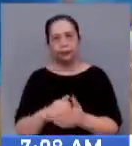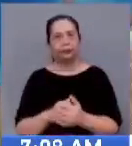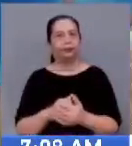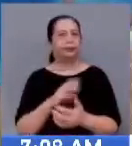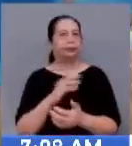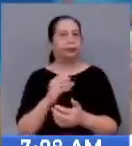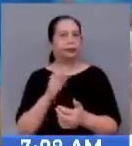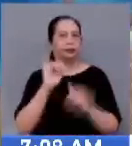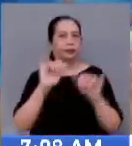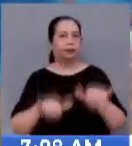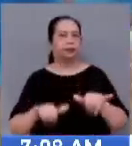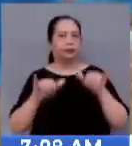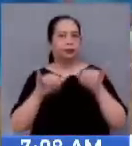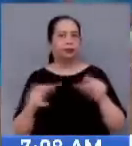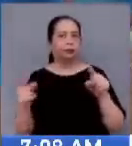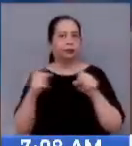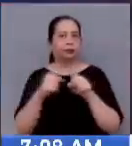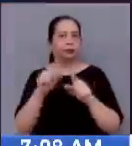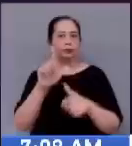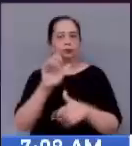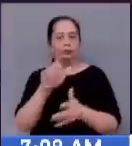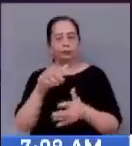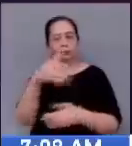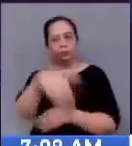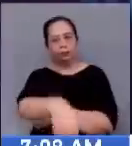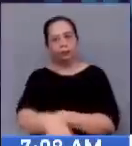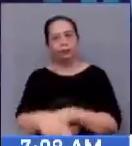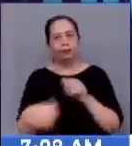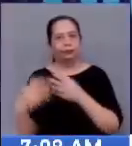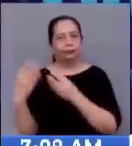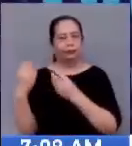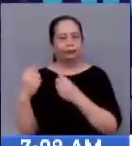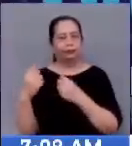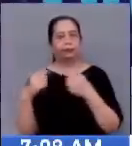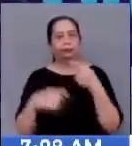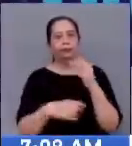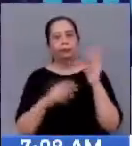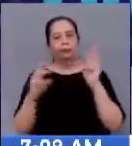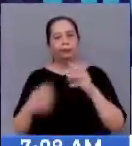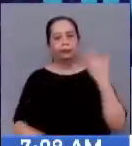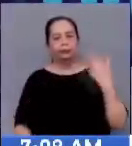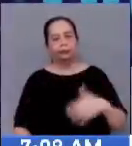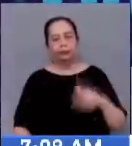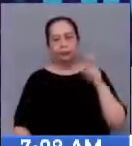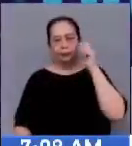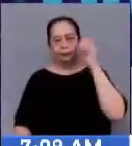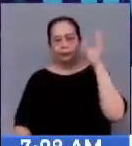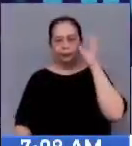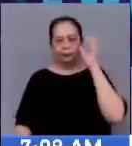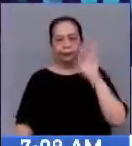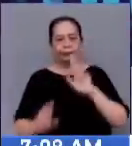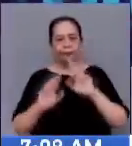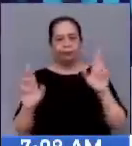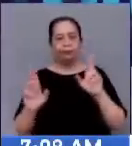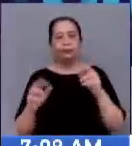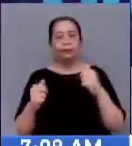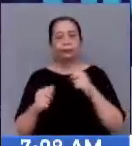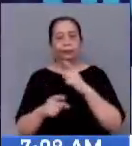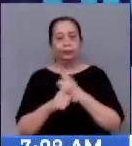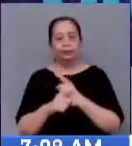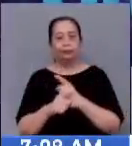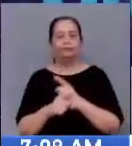yan hanggang mamayang gabi. Yan ang latest mula sa GMA Weather. Ako po si Nathaniel Cruz. Magplano para sigurado. I am